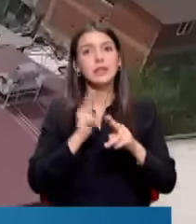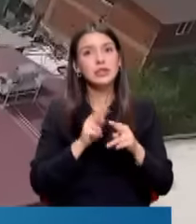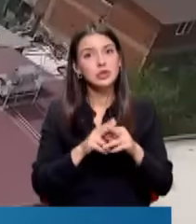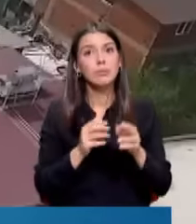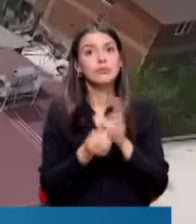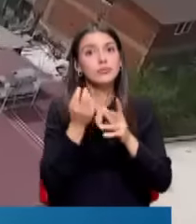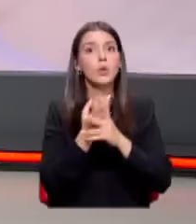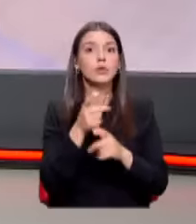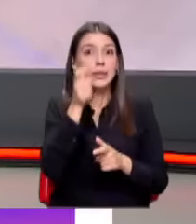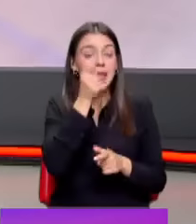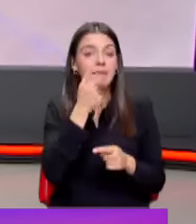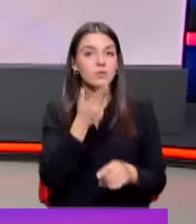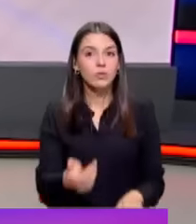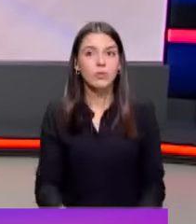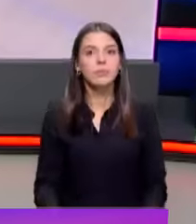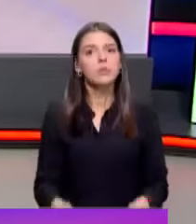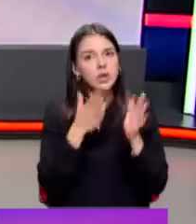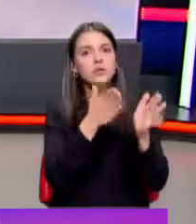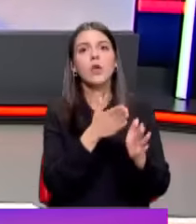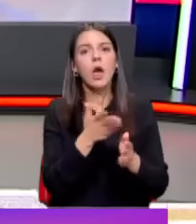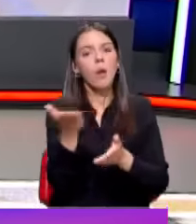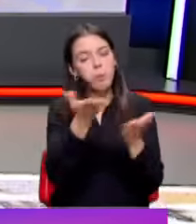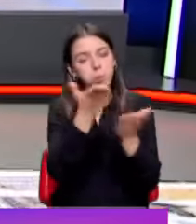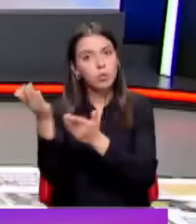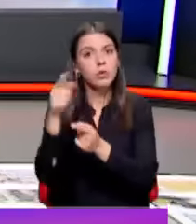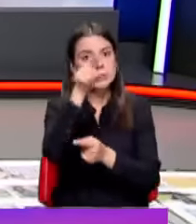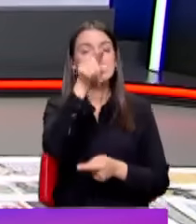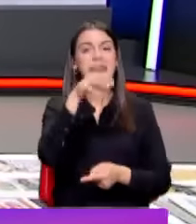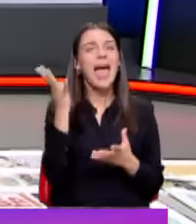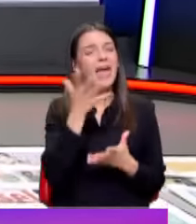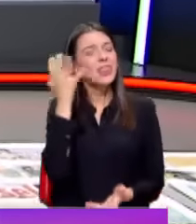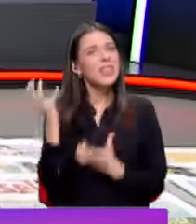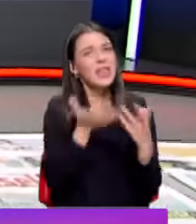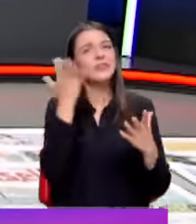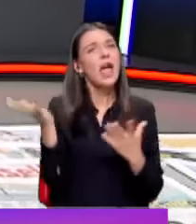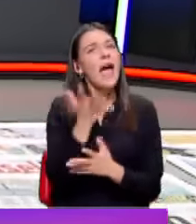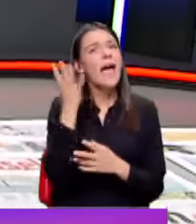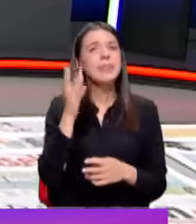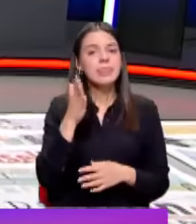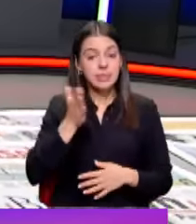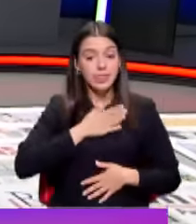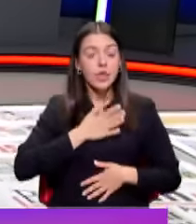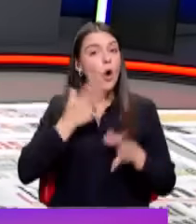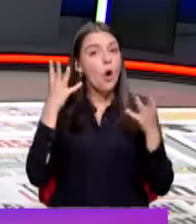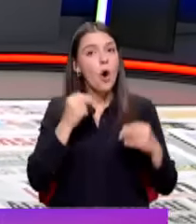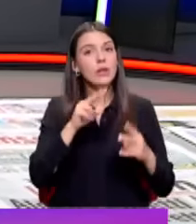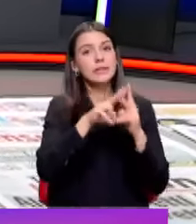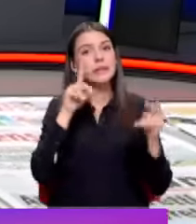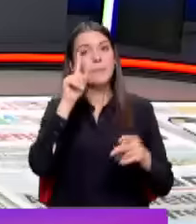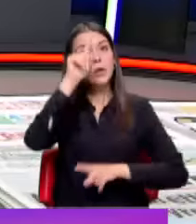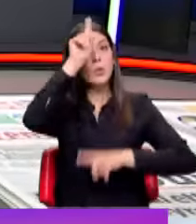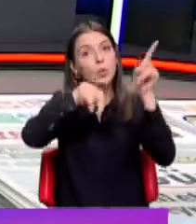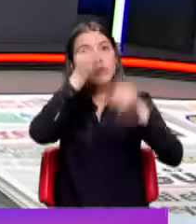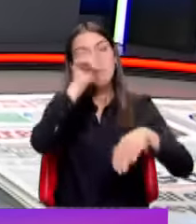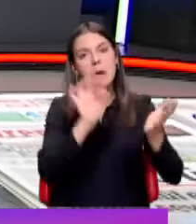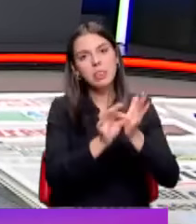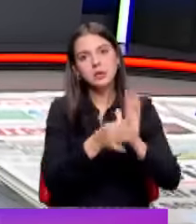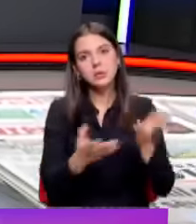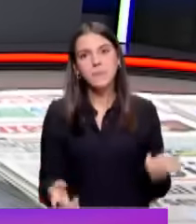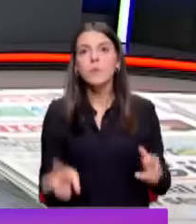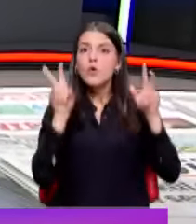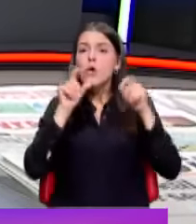uyarıyor. İşte buyurun size. En yakıcı ve en baş sırada yer alması gereken bir gündem maddesi.